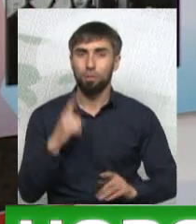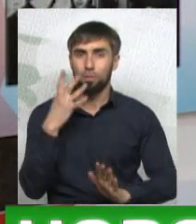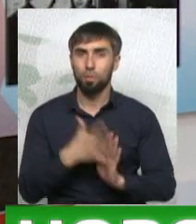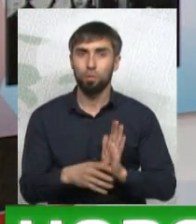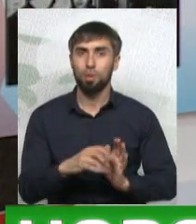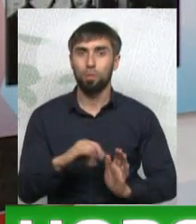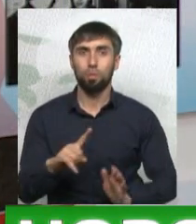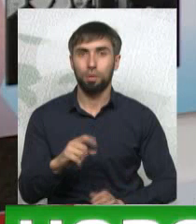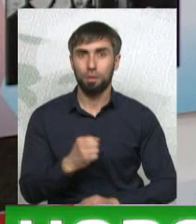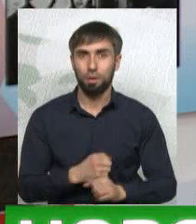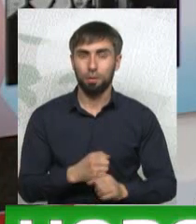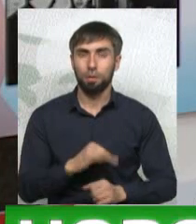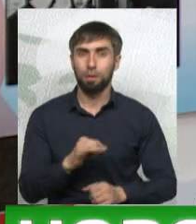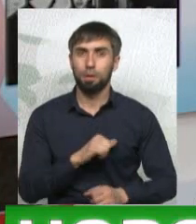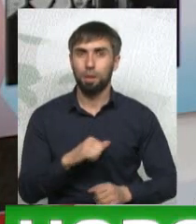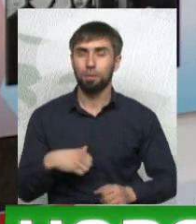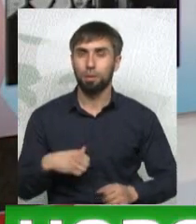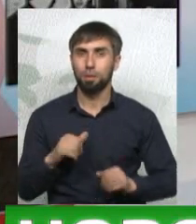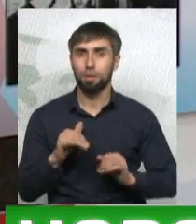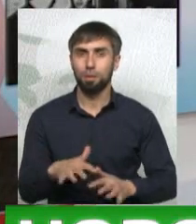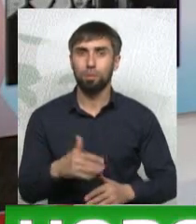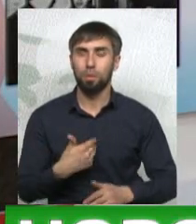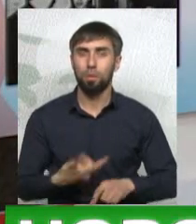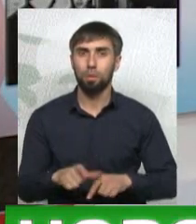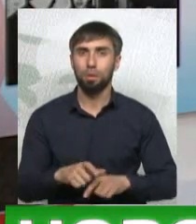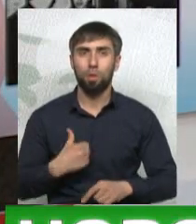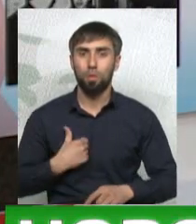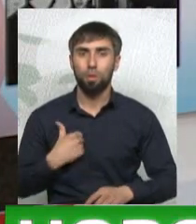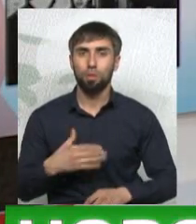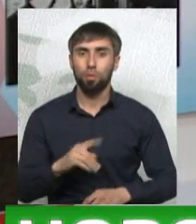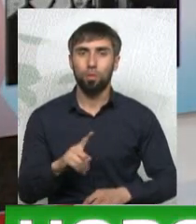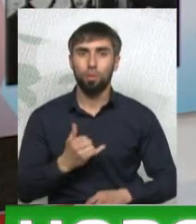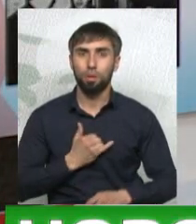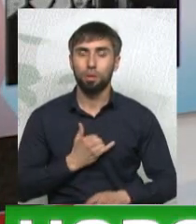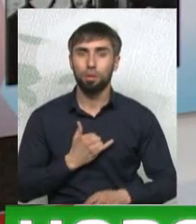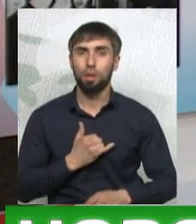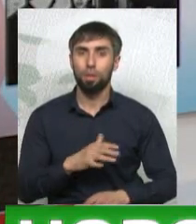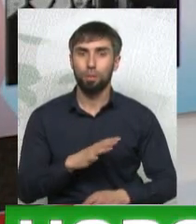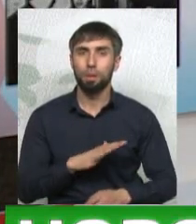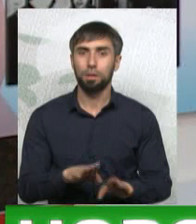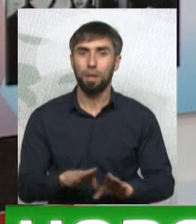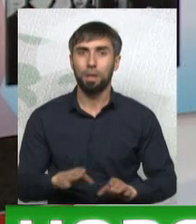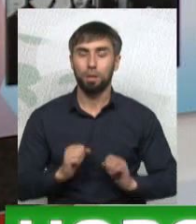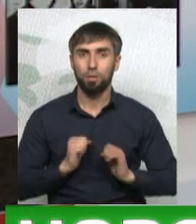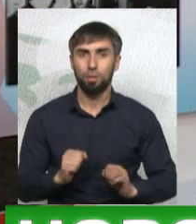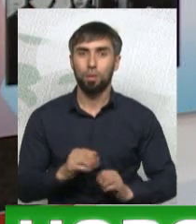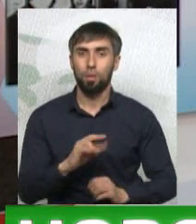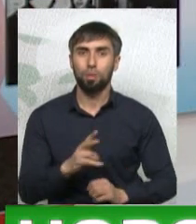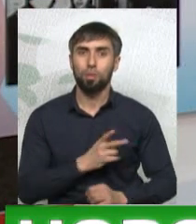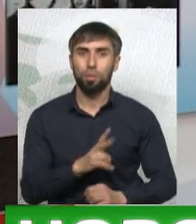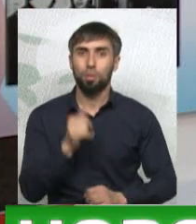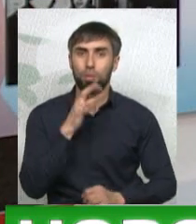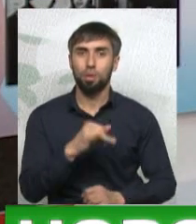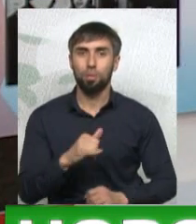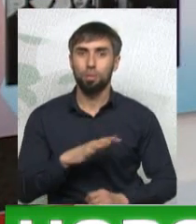ему делать. На самом деле мы очень гордимся, то, что у нас был такой герой. Он умер, когда